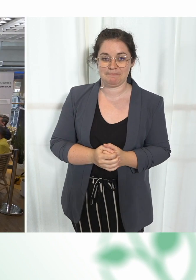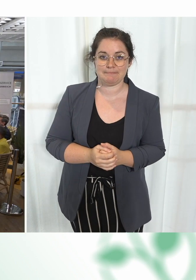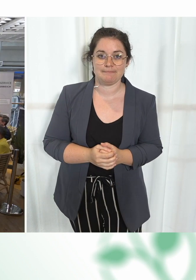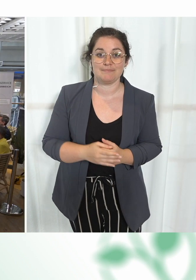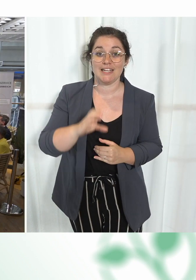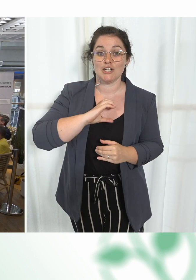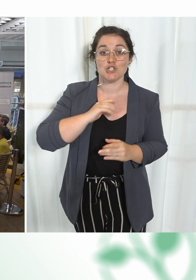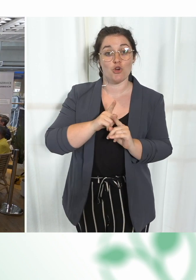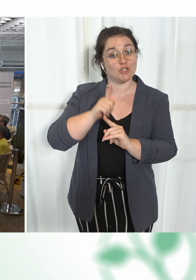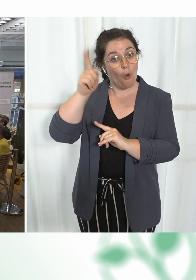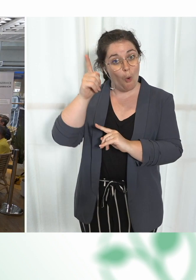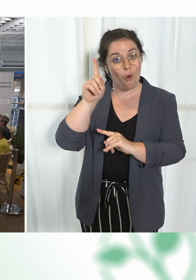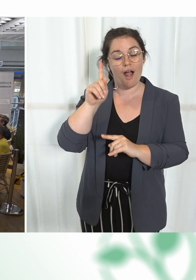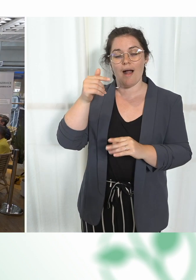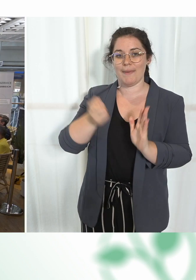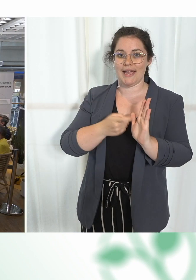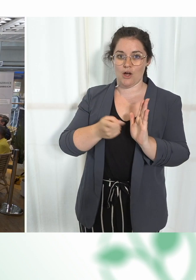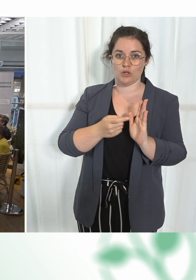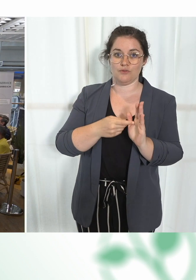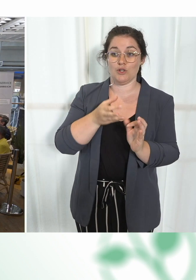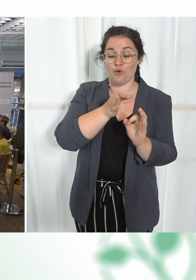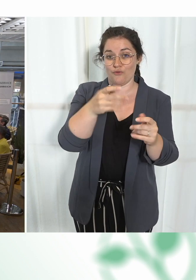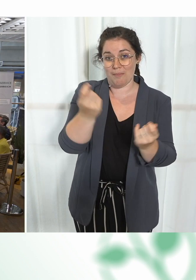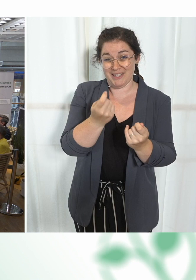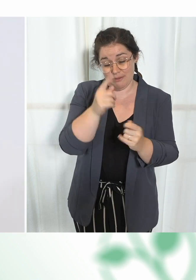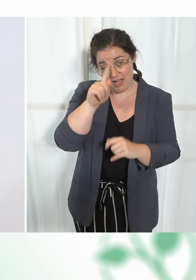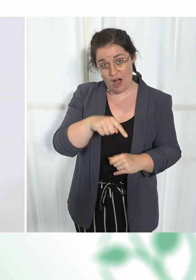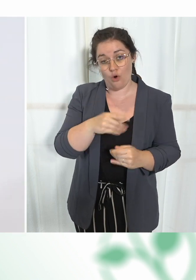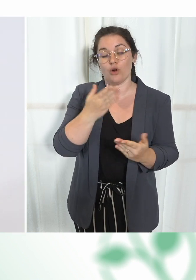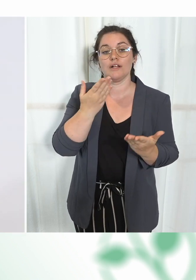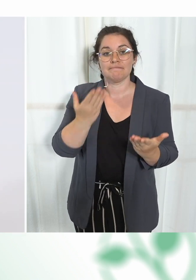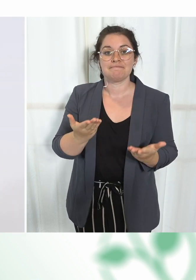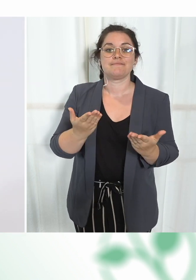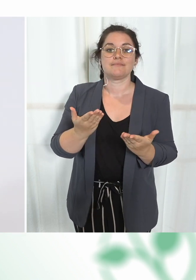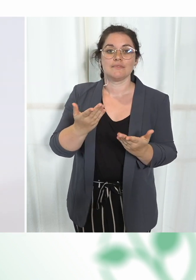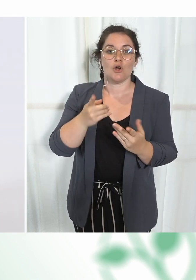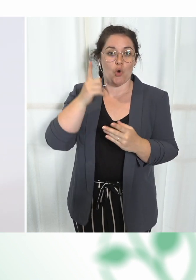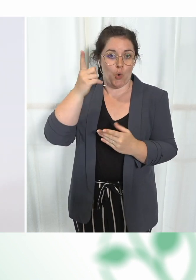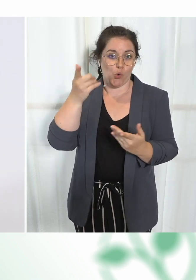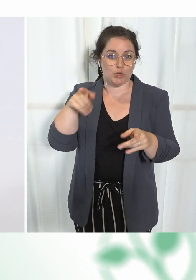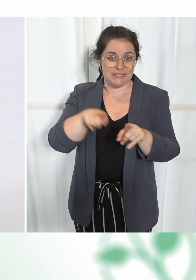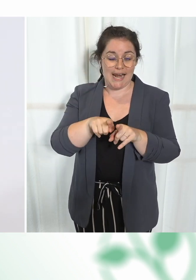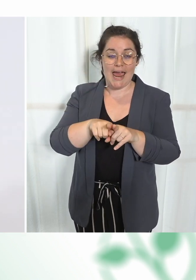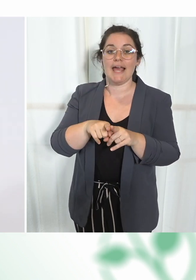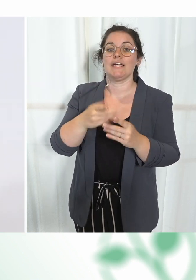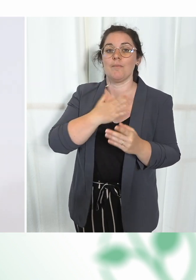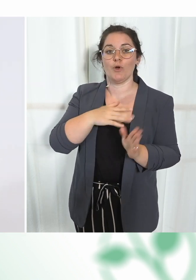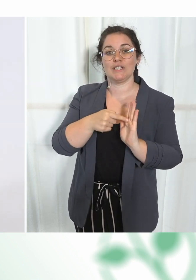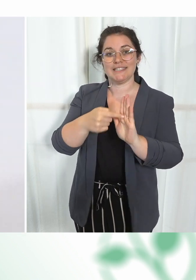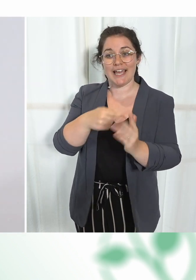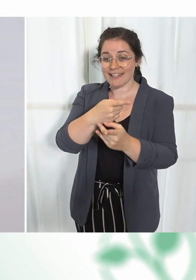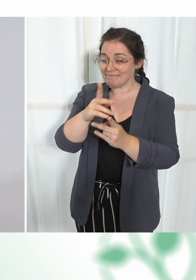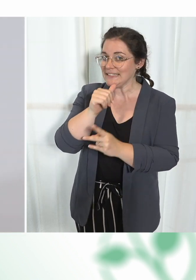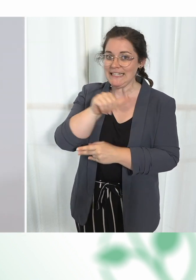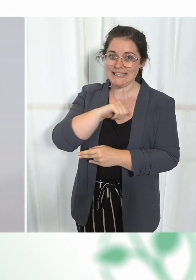Die Chancen sind hoch, aber eben die Herausforderungen für Betriebe auch dementsprechend groß. Und wir wollen Ihnen zeigen, dass Sie nicht alleine